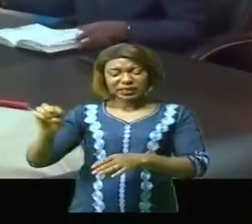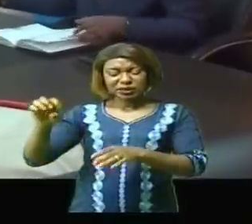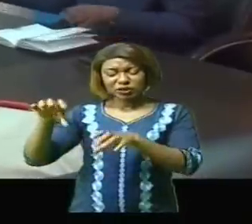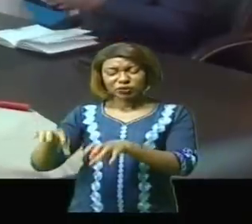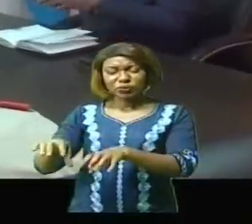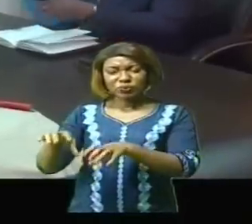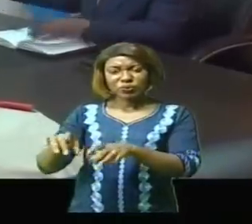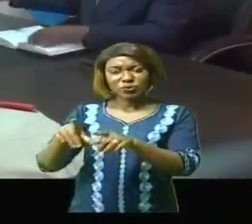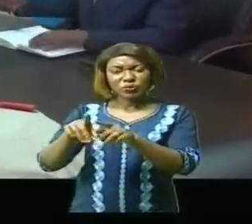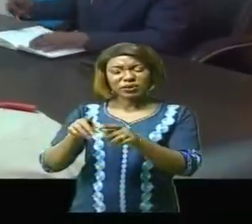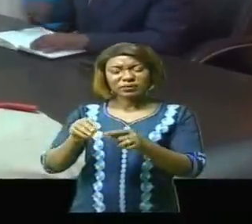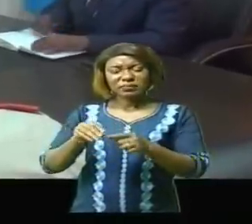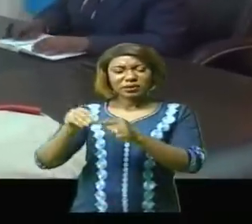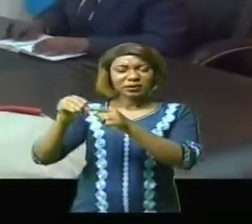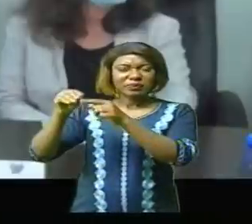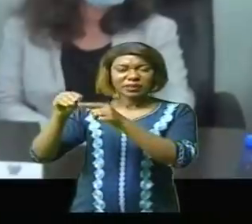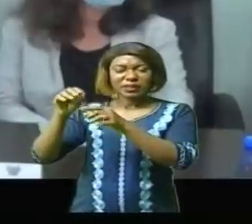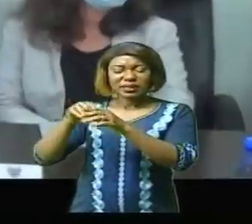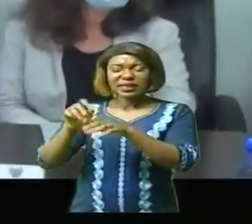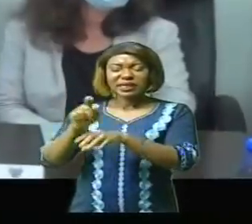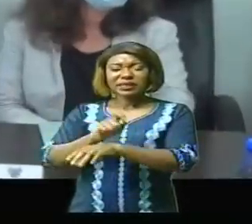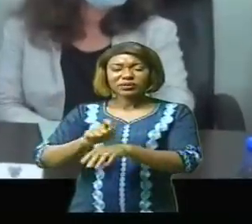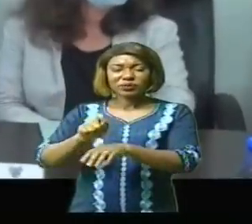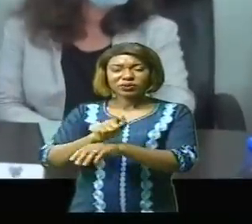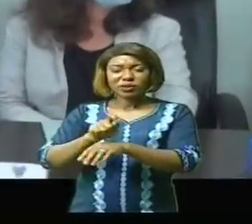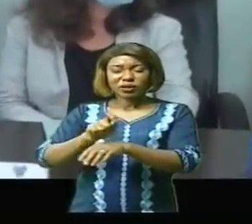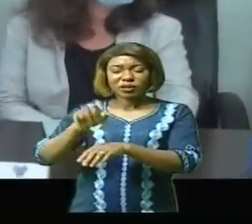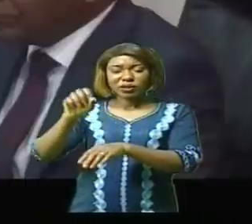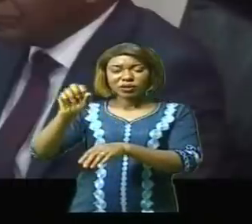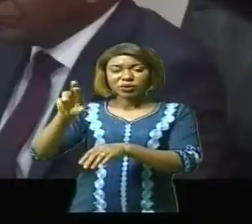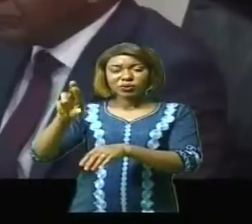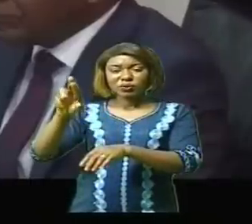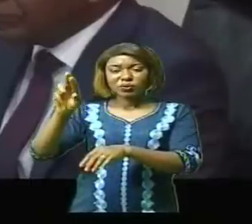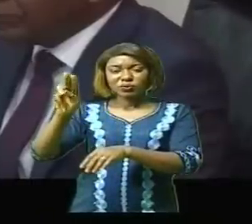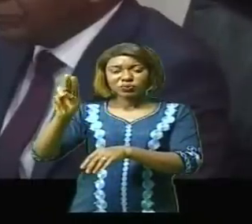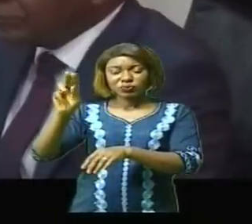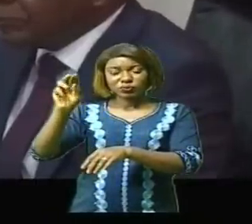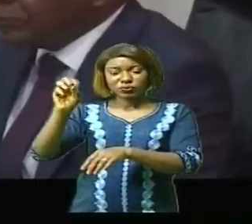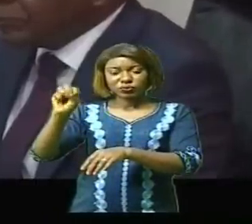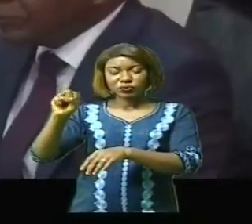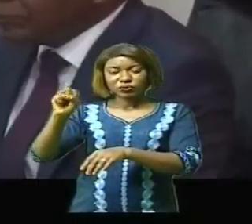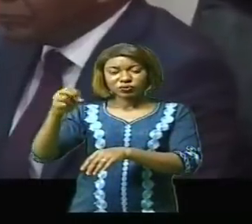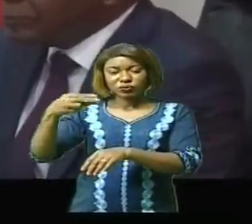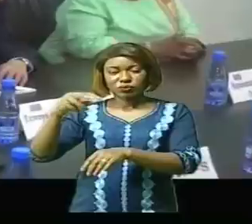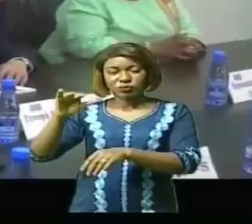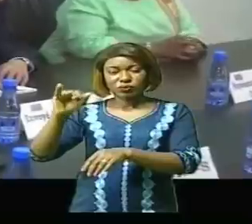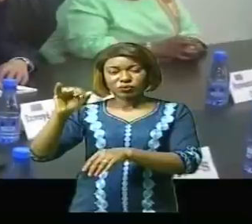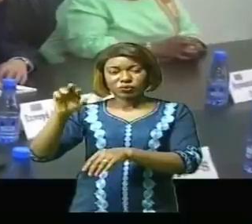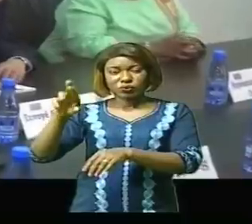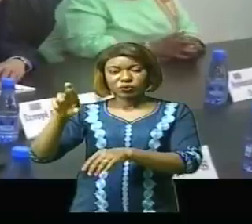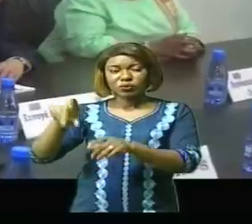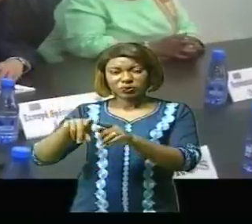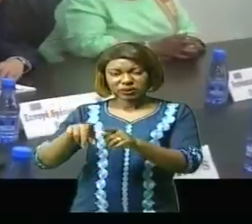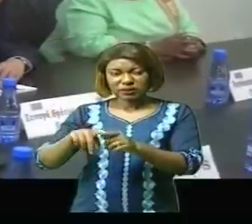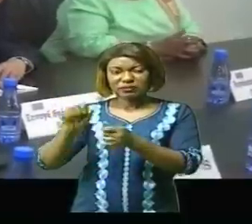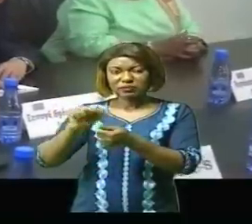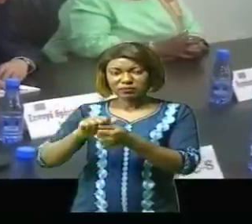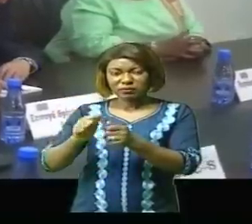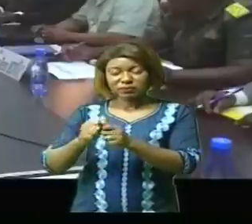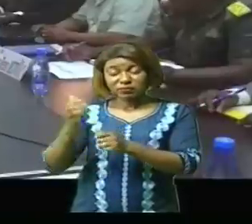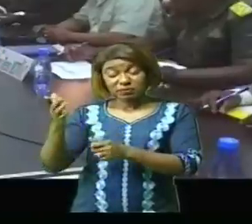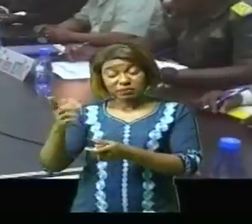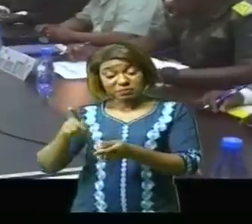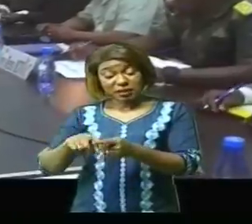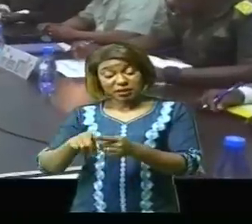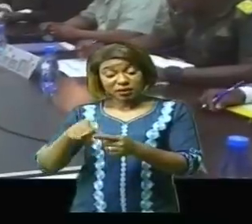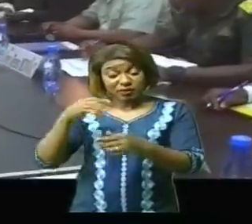RDC, particulièrement dans le territoire des Rutshuru, dans la cité des Bunagana, était au cœur de cette entrevue, malgré que rien